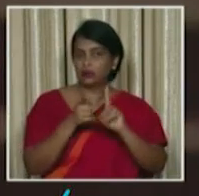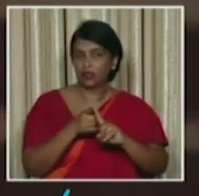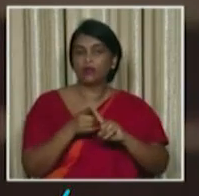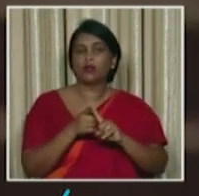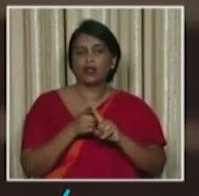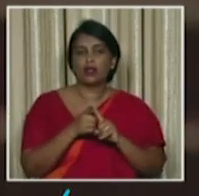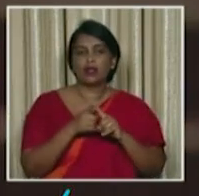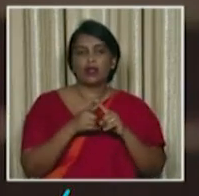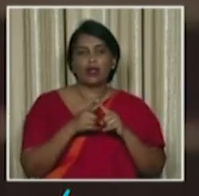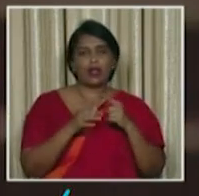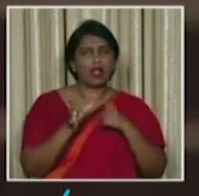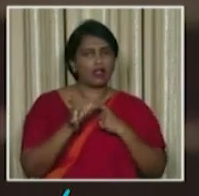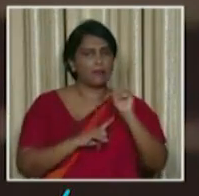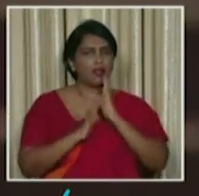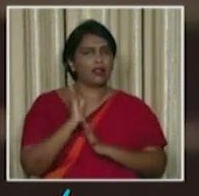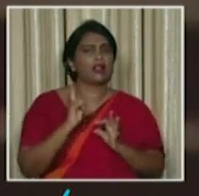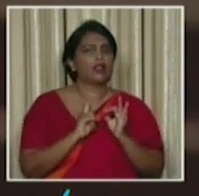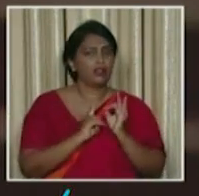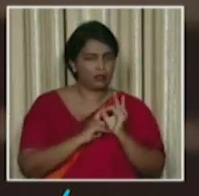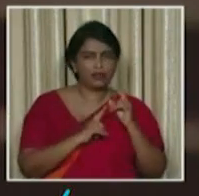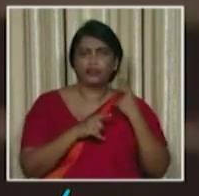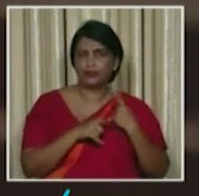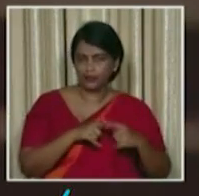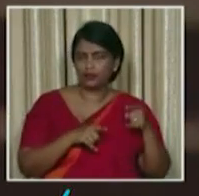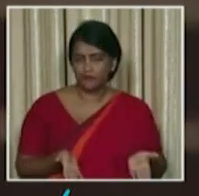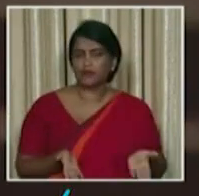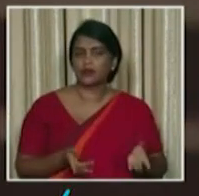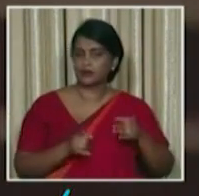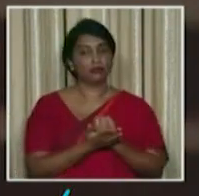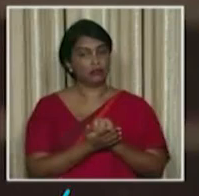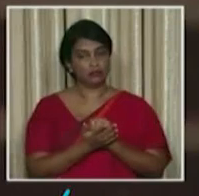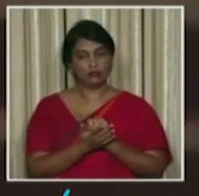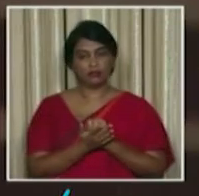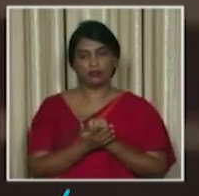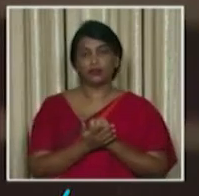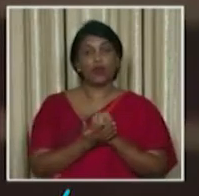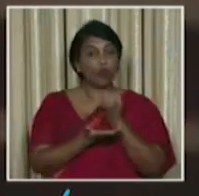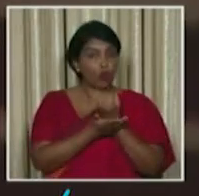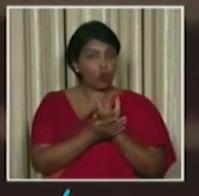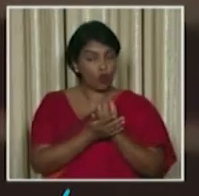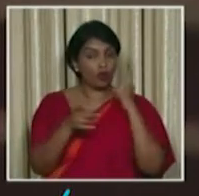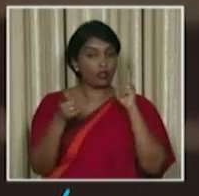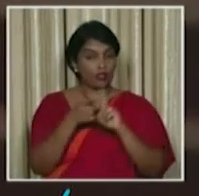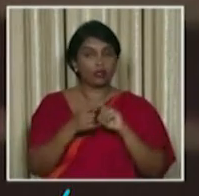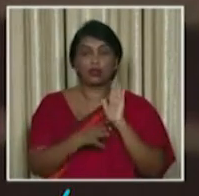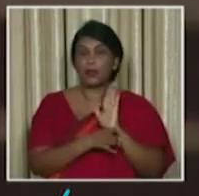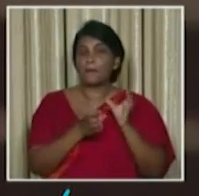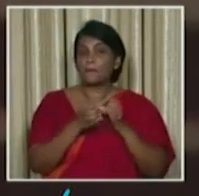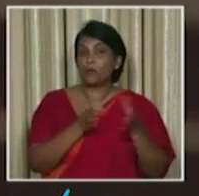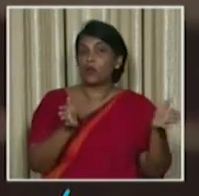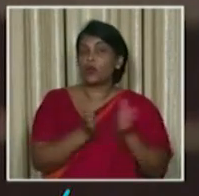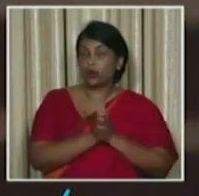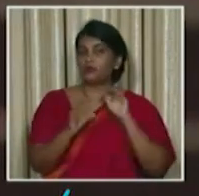අංගජන් ගරු පාර්ලිමේන්තු මන්ත්‍රීතුමා පමණයි. එතුමා මේ කාර්ක සභාවේ ඉන්නවා. පොහොට්ටුව ලකුණෙන් තරග කරපු ශ්‍රී ලංකා නිදහස්